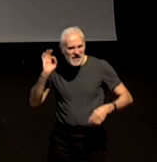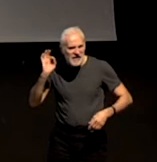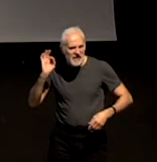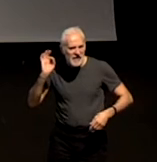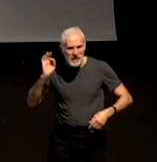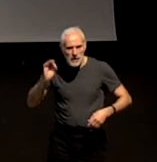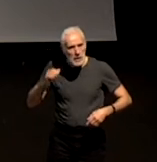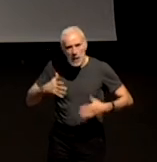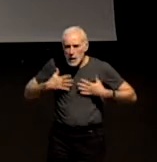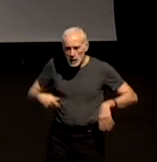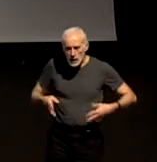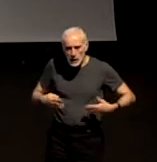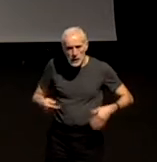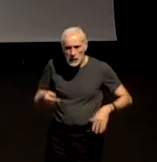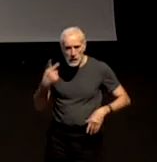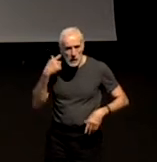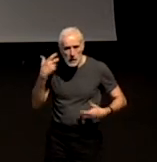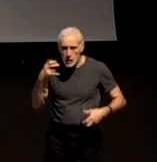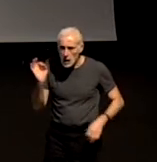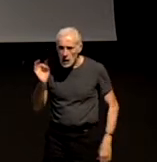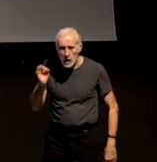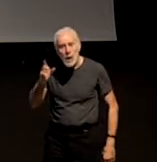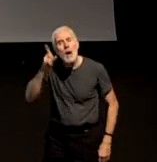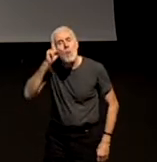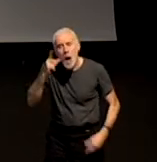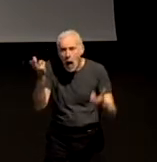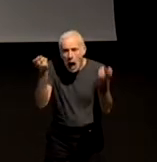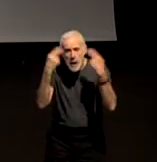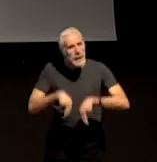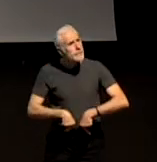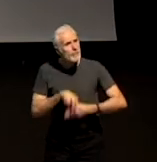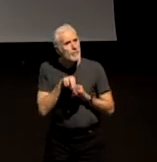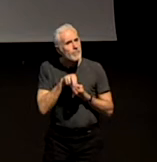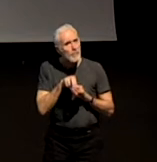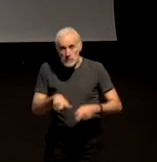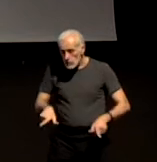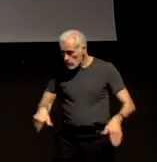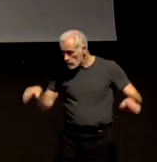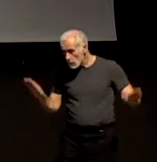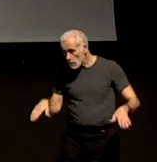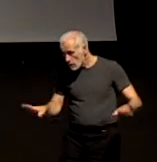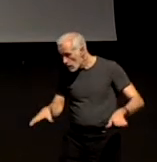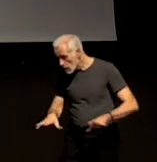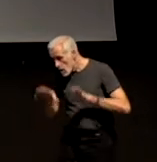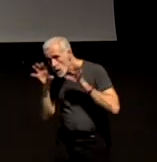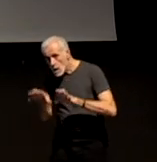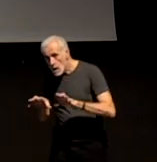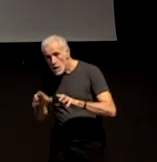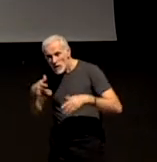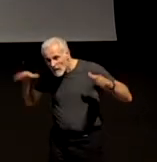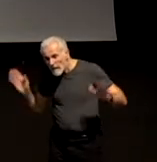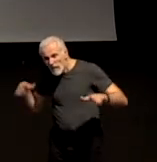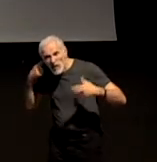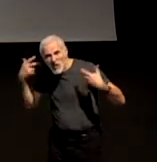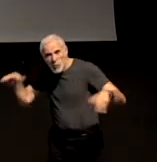font sur le lapin qui est là si le lapin entend arriver gros bruits d'air il va se s'inquiéter et donc